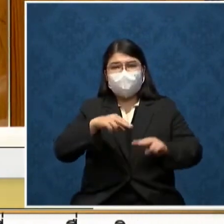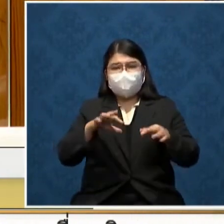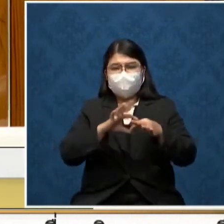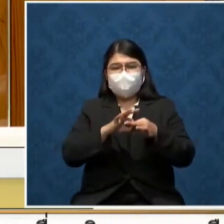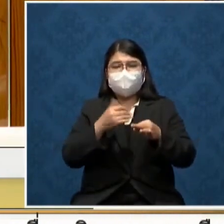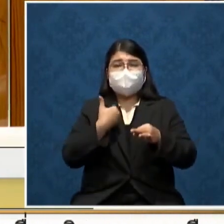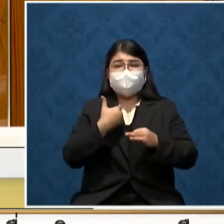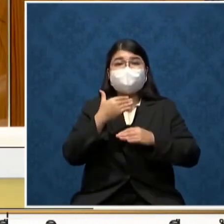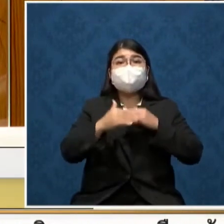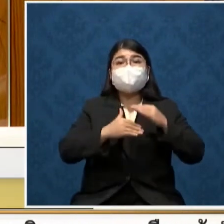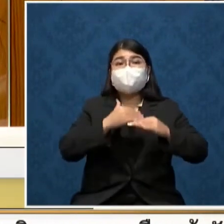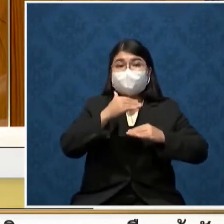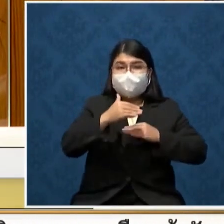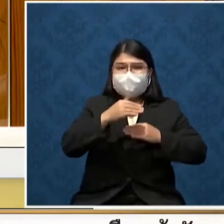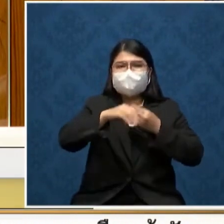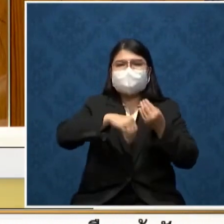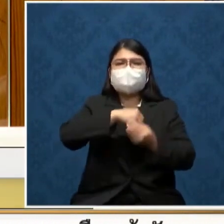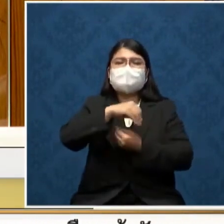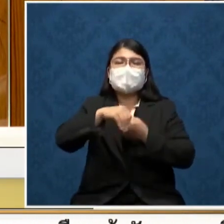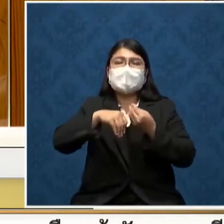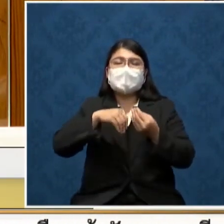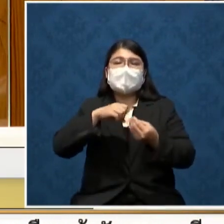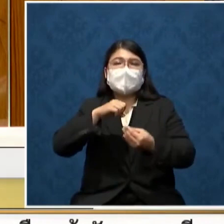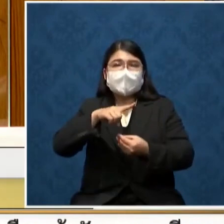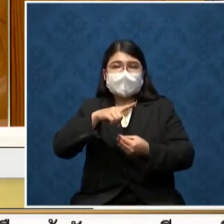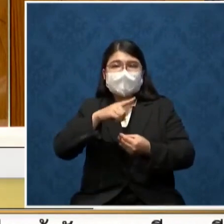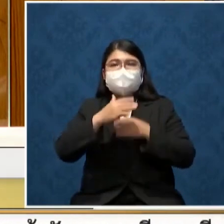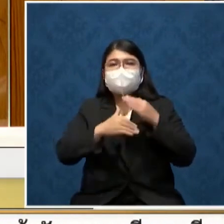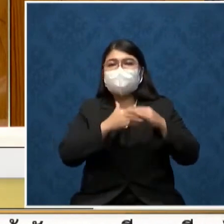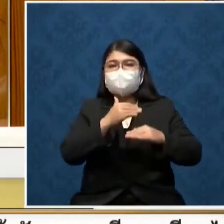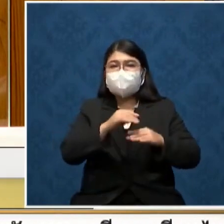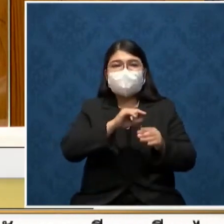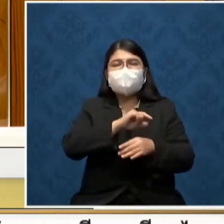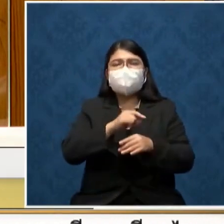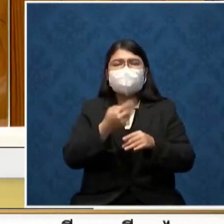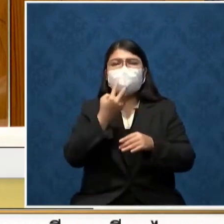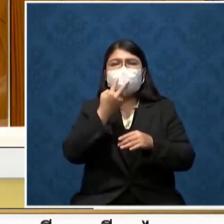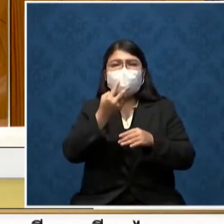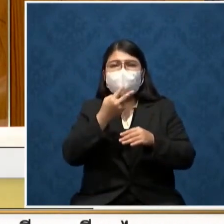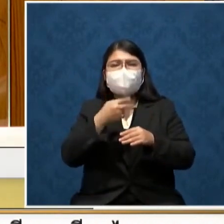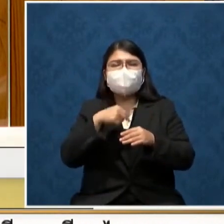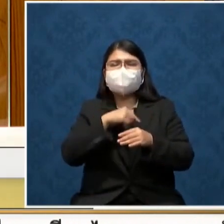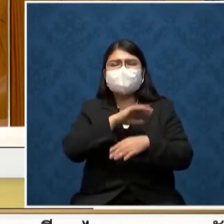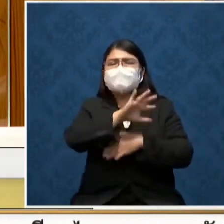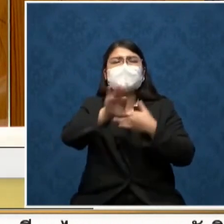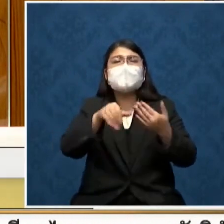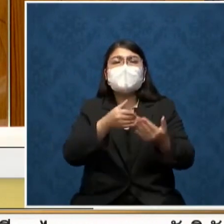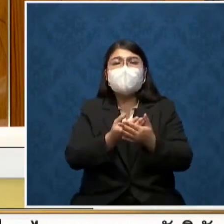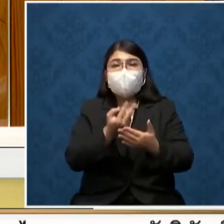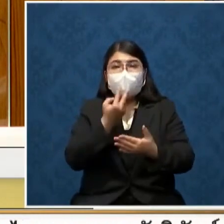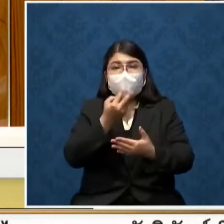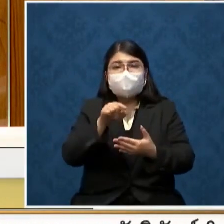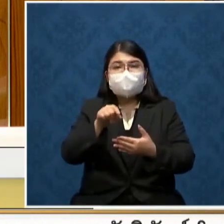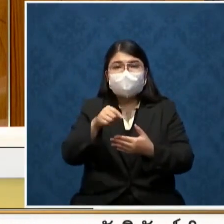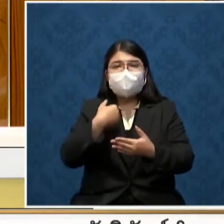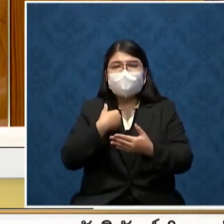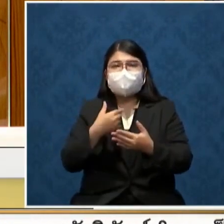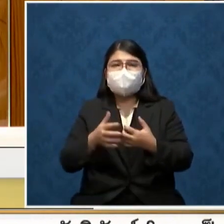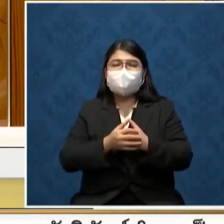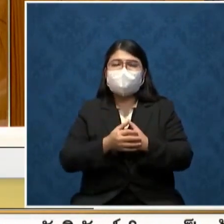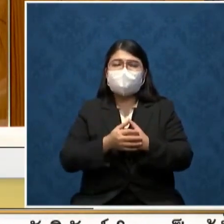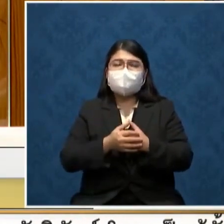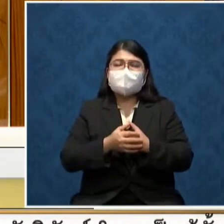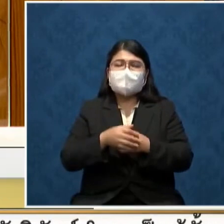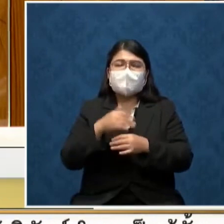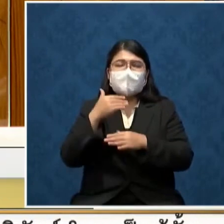าเศรษฐกิจในมวลรวมนะครับให้เหมาะสมตามนวัตกรรมตามการ